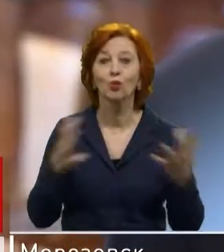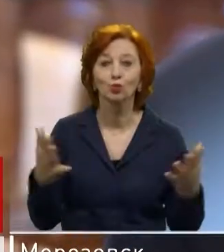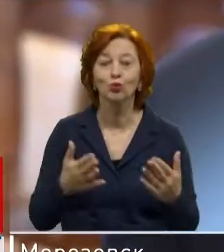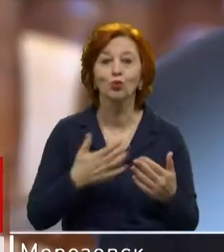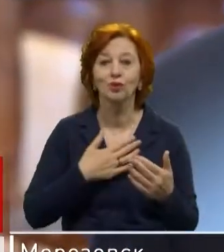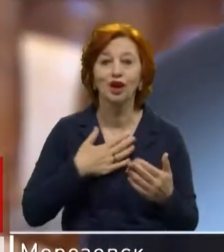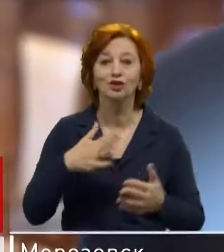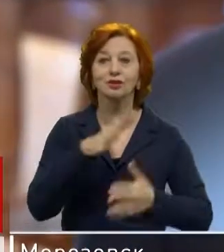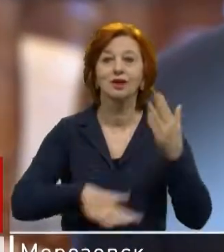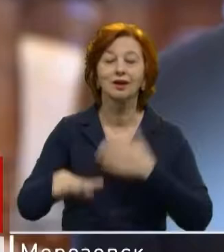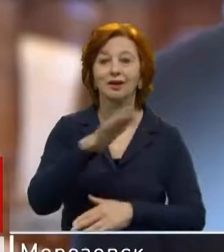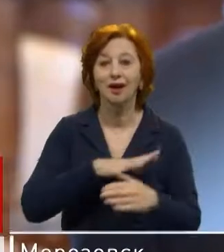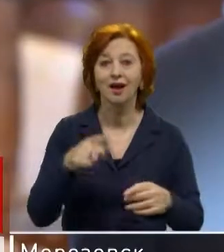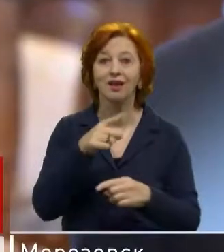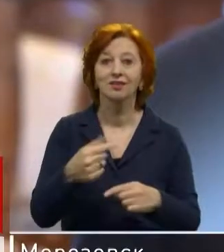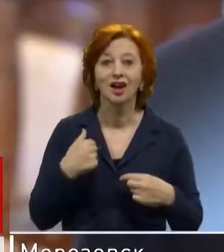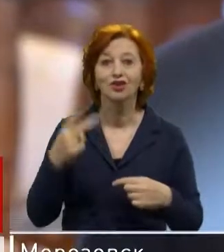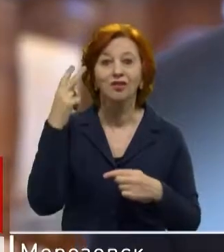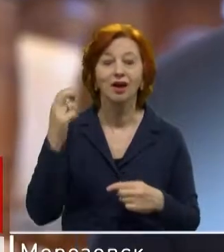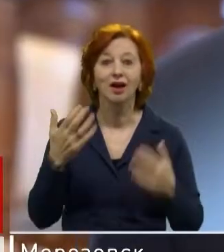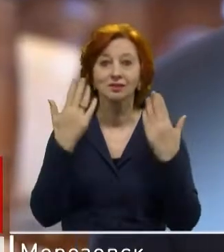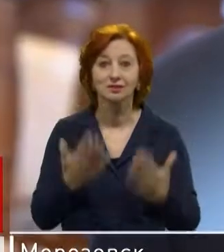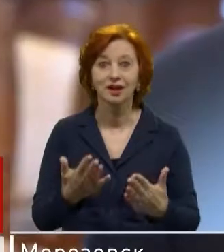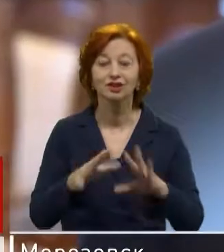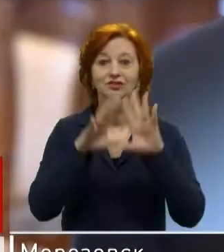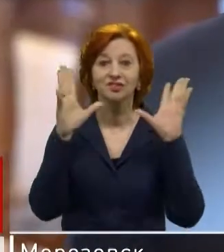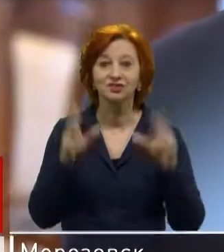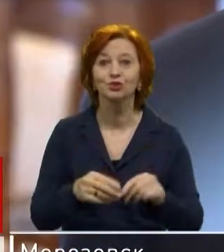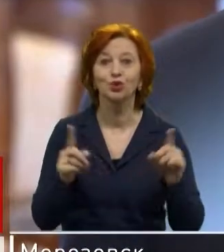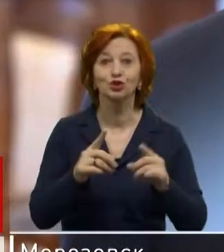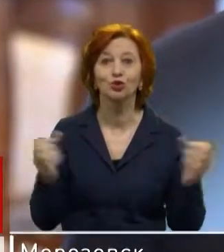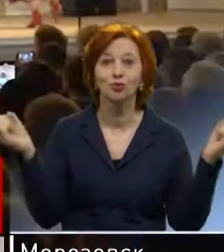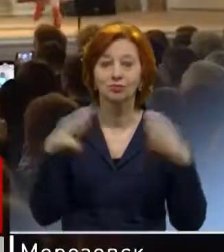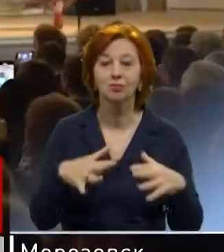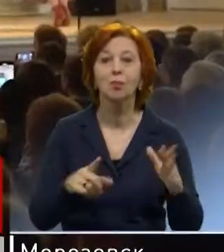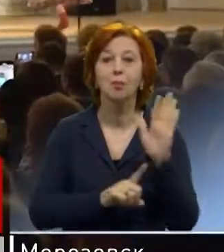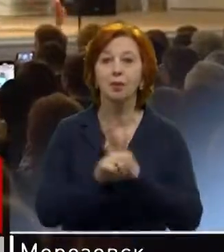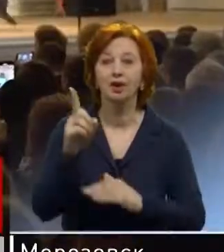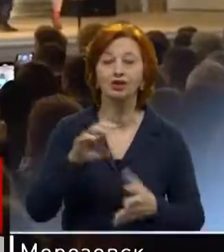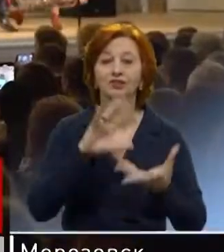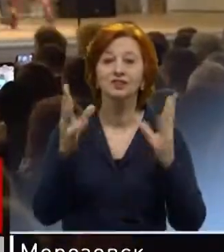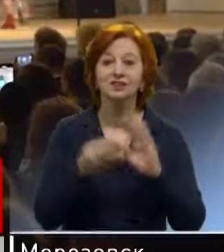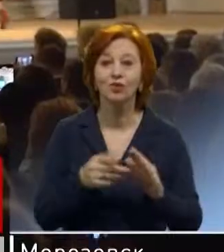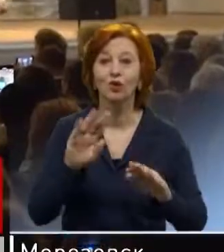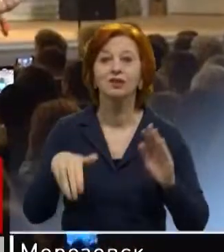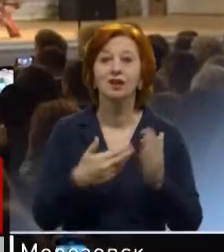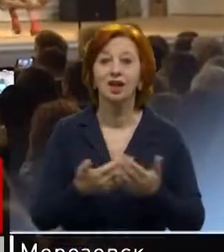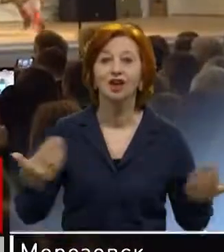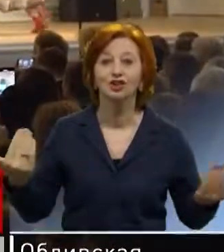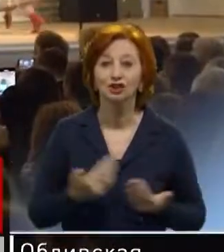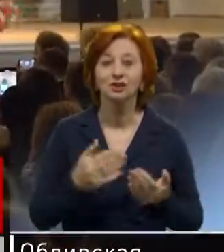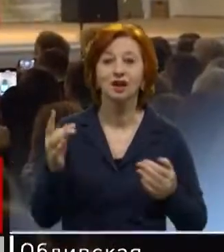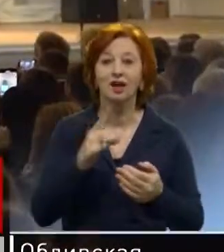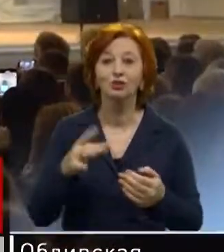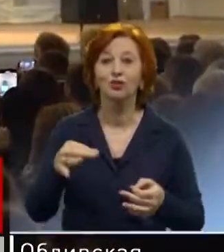Донского края, культуру казачества, то, что мы сегодня доносим прежде всего до всех жителей не только Ростовской